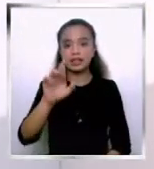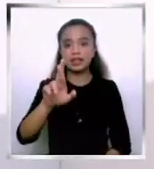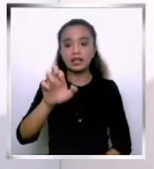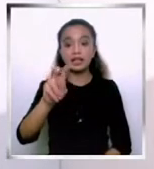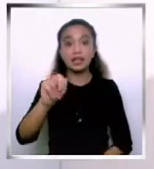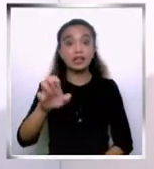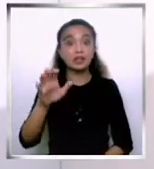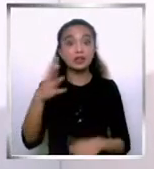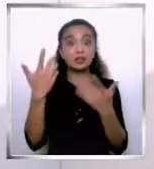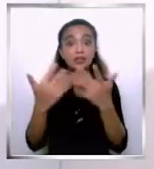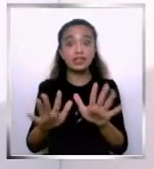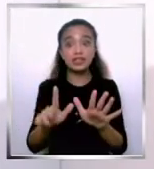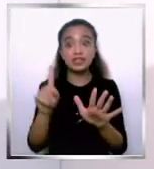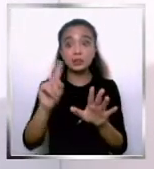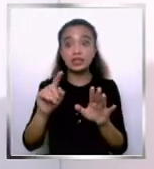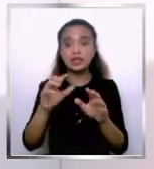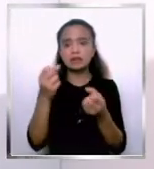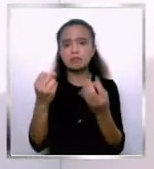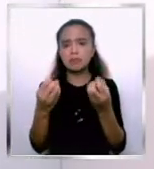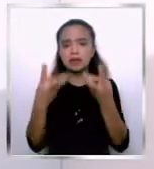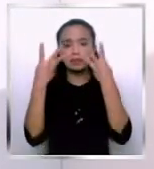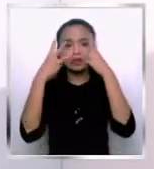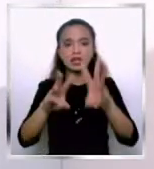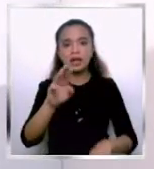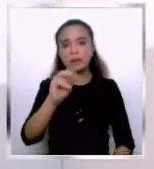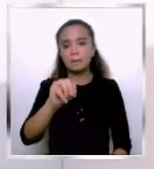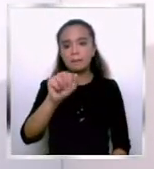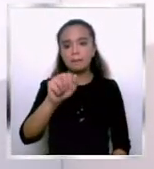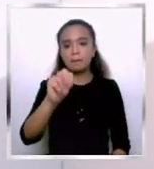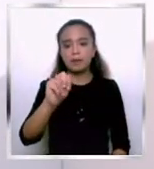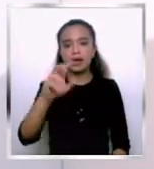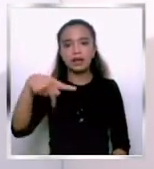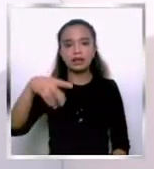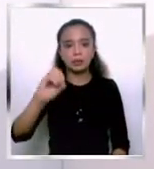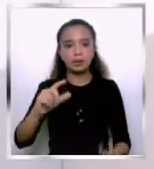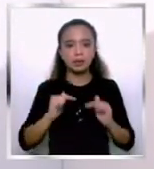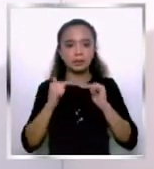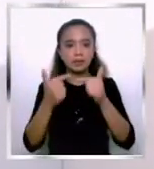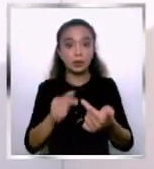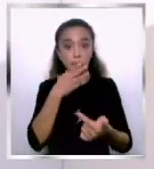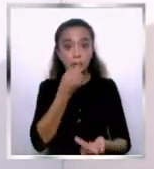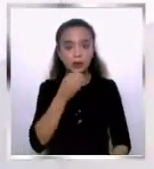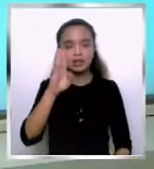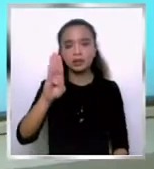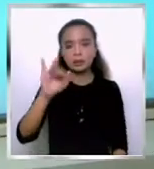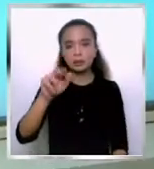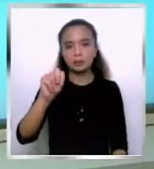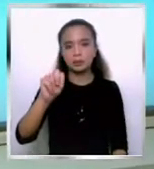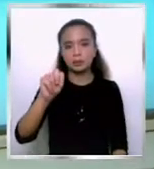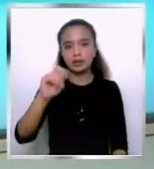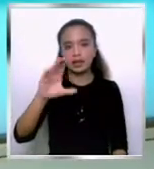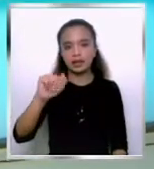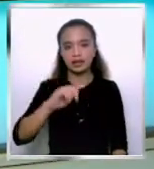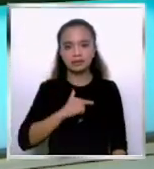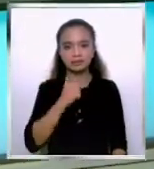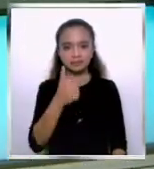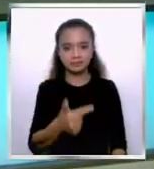lang at sinubaybayang Manopo legacy si Miss Bianca Umali. Bianca!